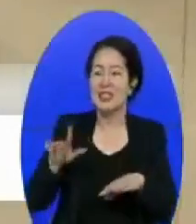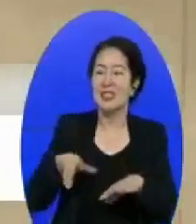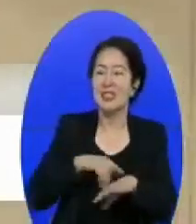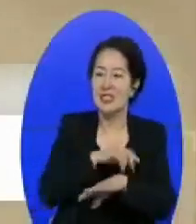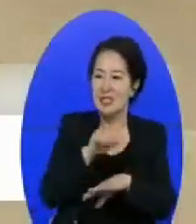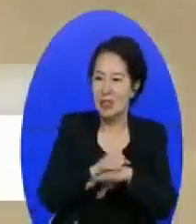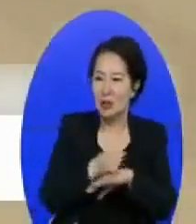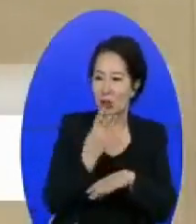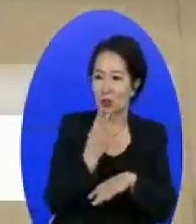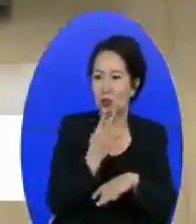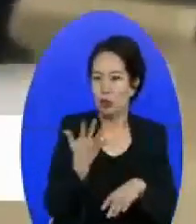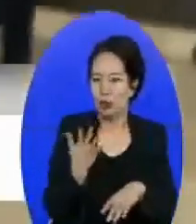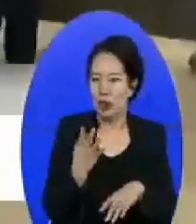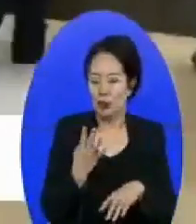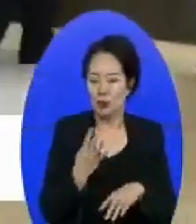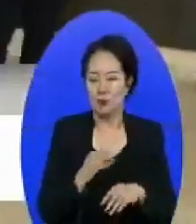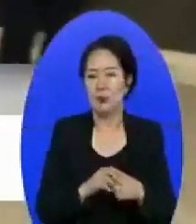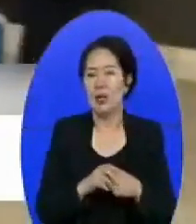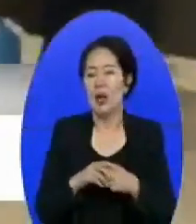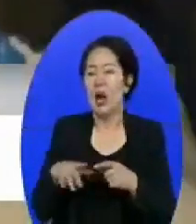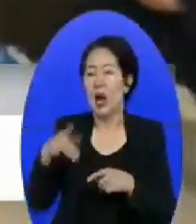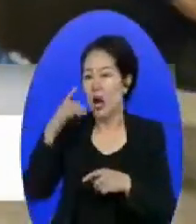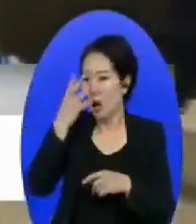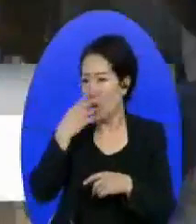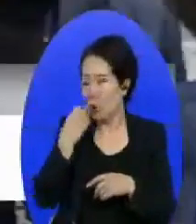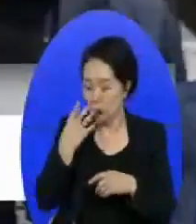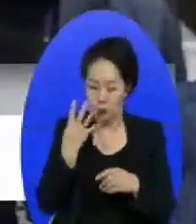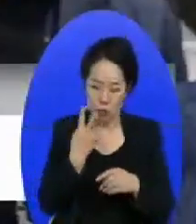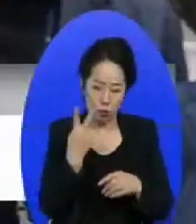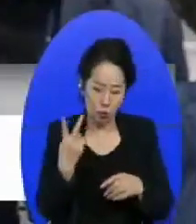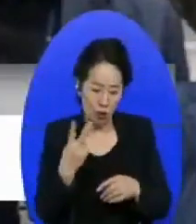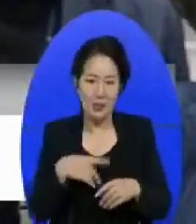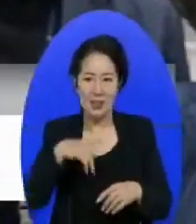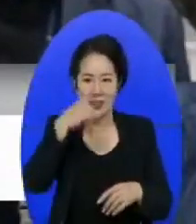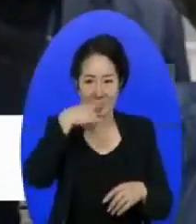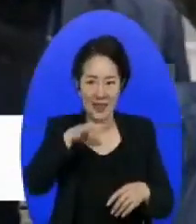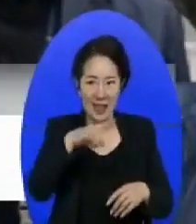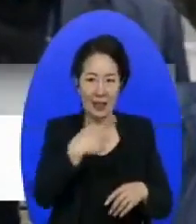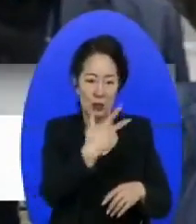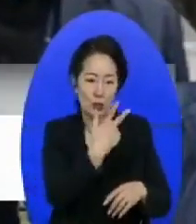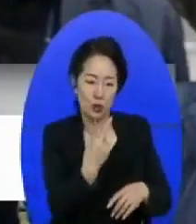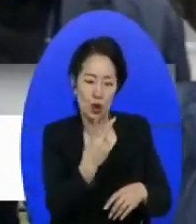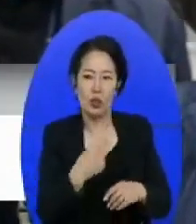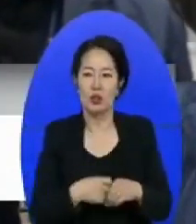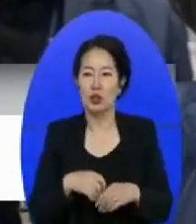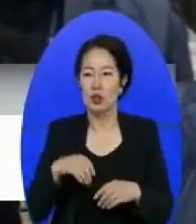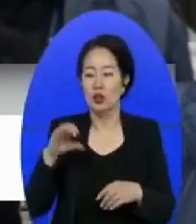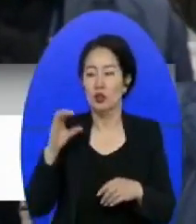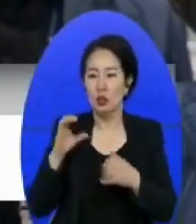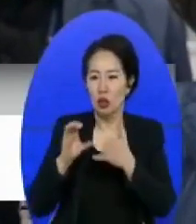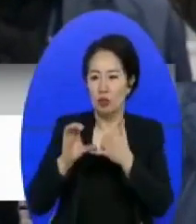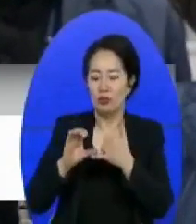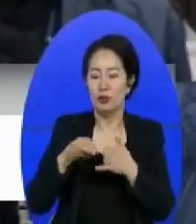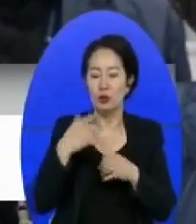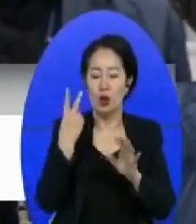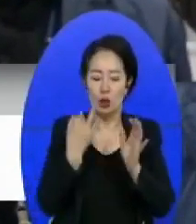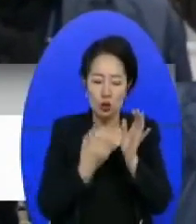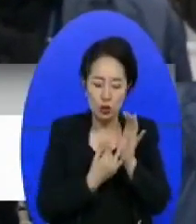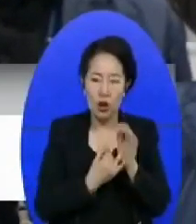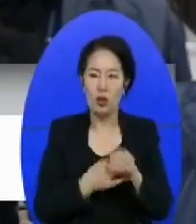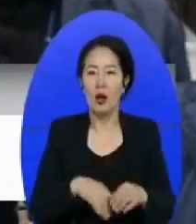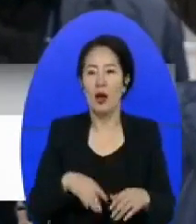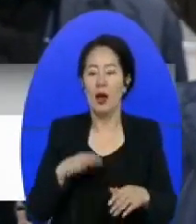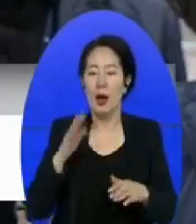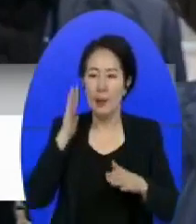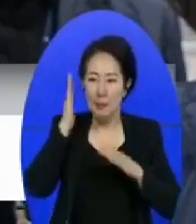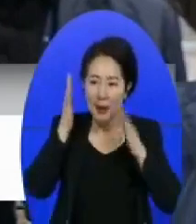45, Хятадын засаг захиргааны онцгой бүс Хонконгод 42, Тайландд 32, Өмнөд Солонгост 27, Тайван арал,